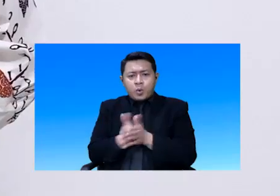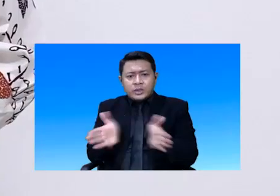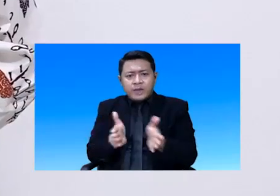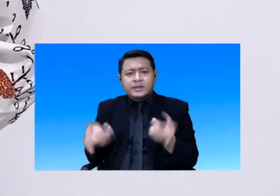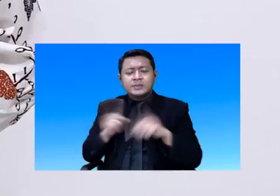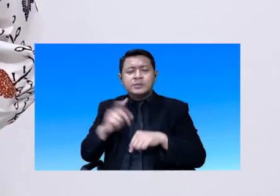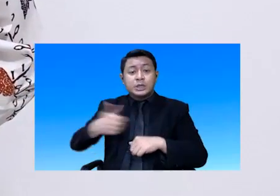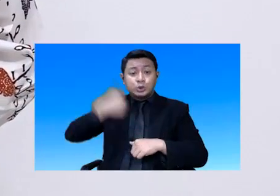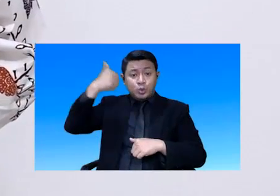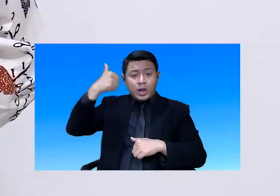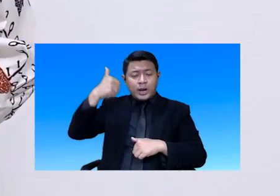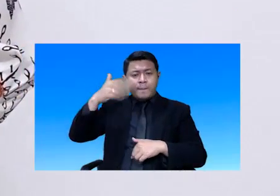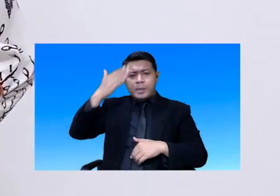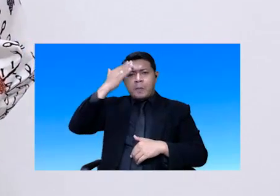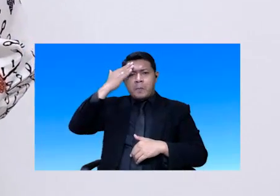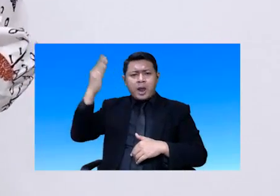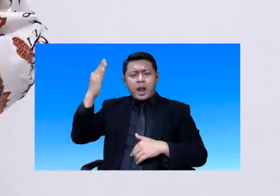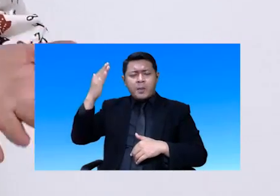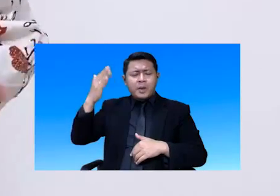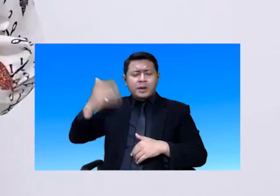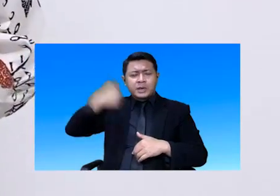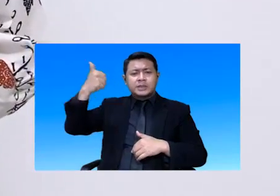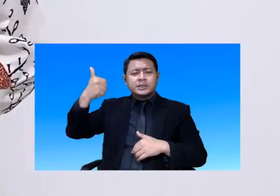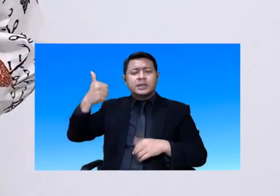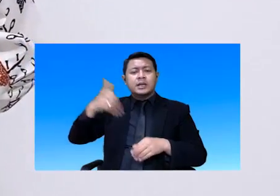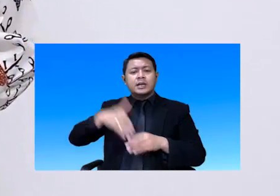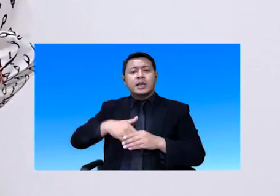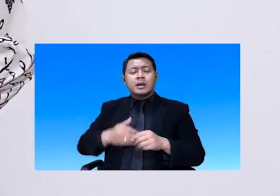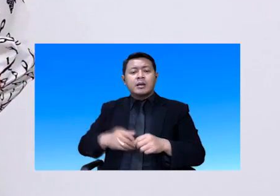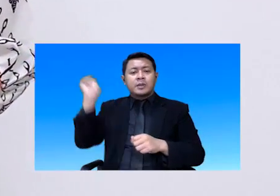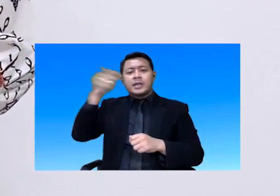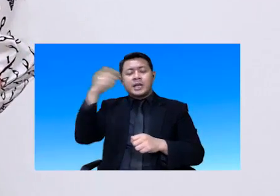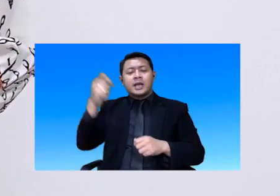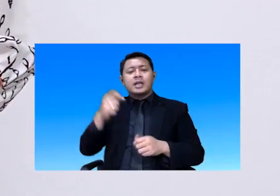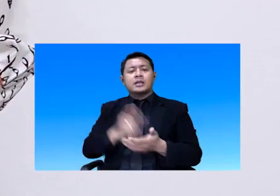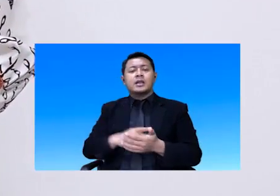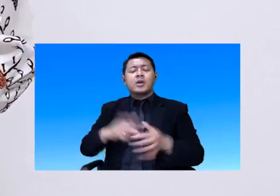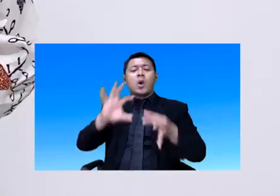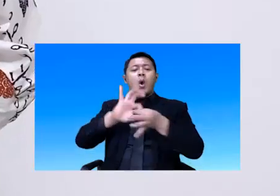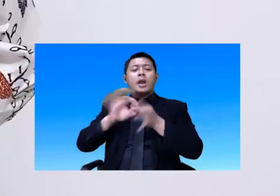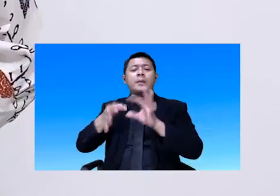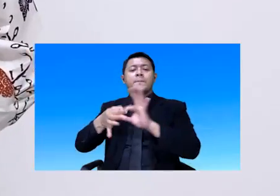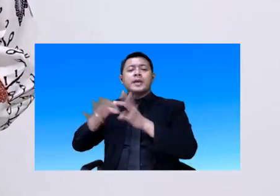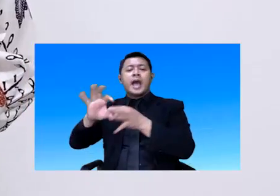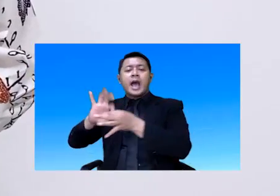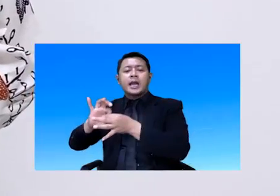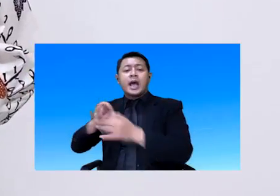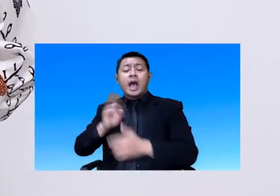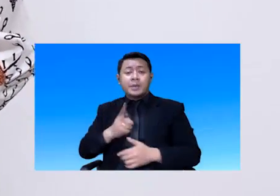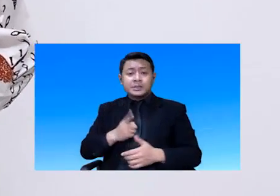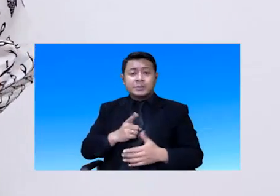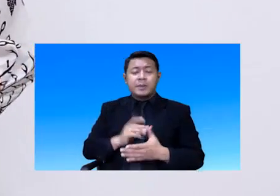juara. Pengalaman saya yang paling berkesan dalam mengikuti pertandingan tentunya Olimpiade. Kenapa